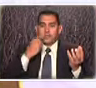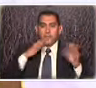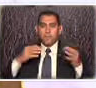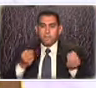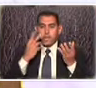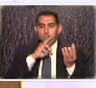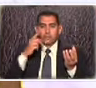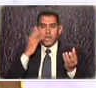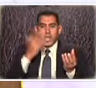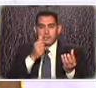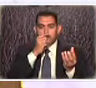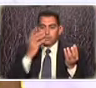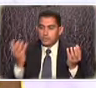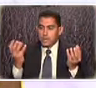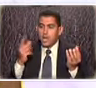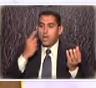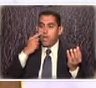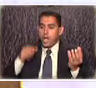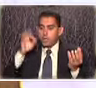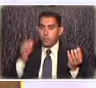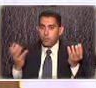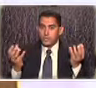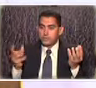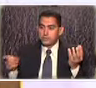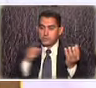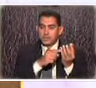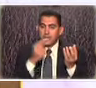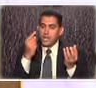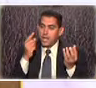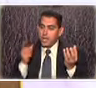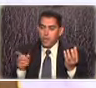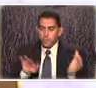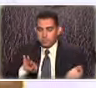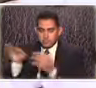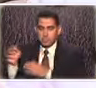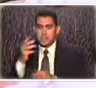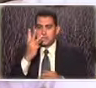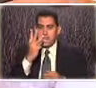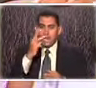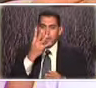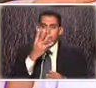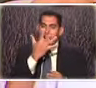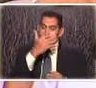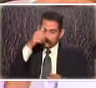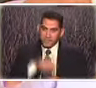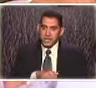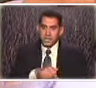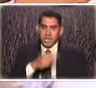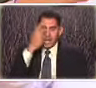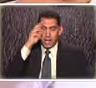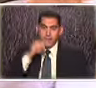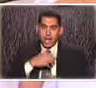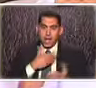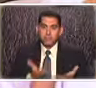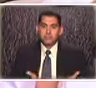الماديه الذي البعض يسميها واقعيه يوجد خيار ثالث ورابع وخامس ارقى ما يمكن ان